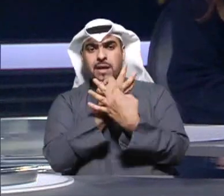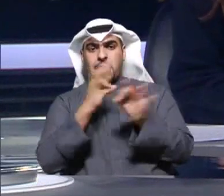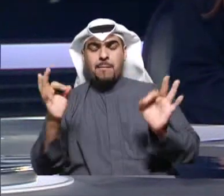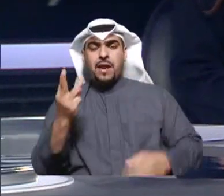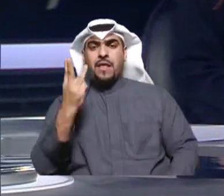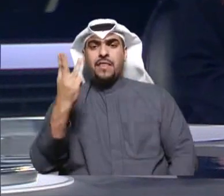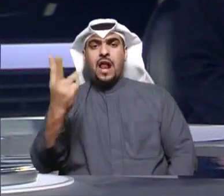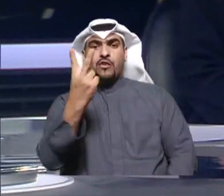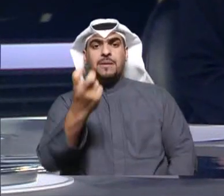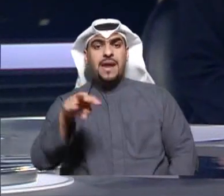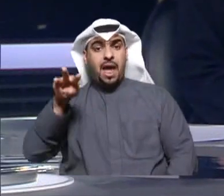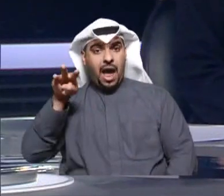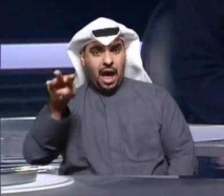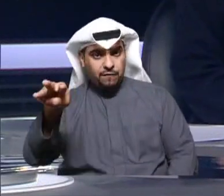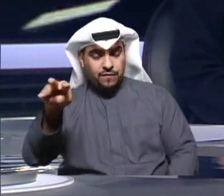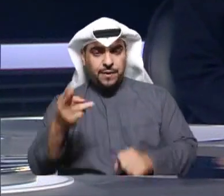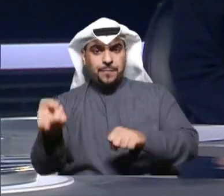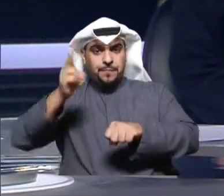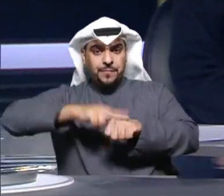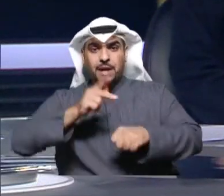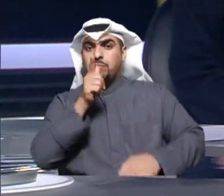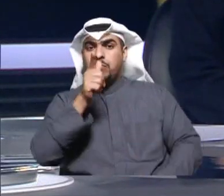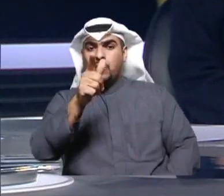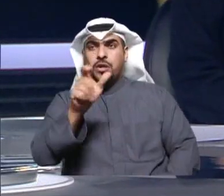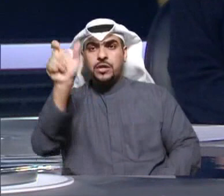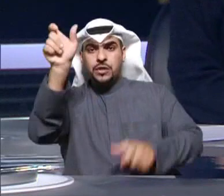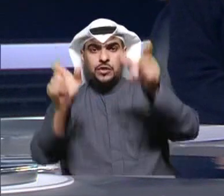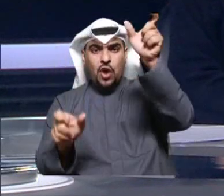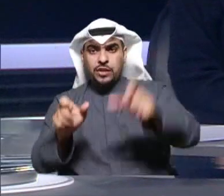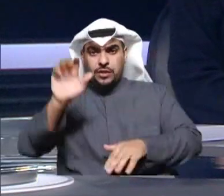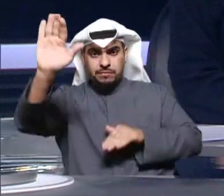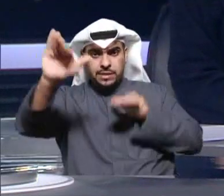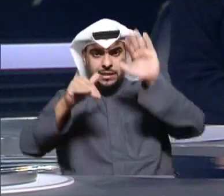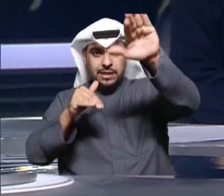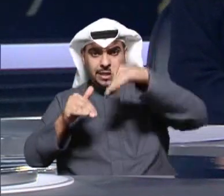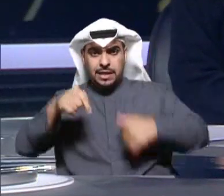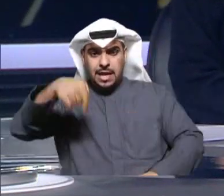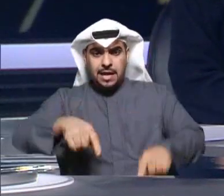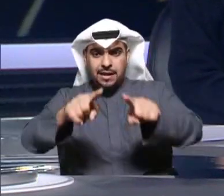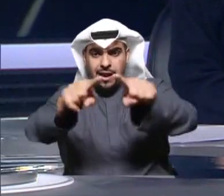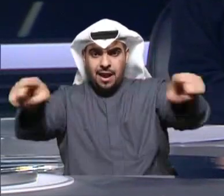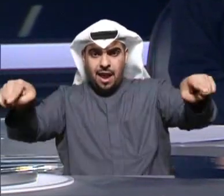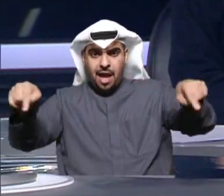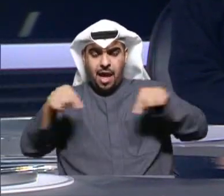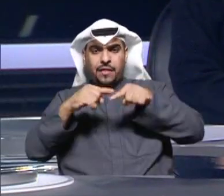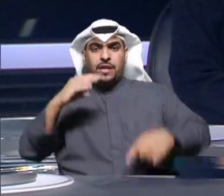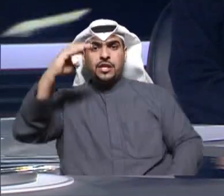93,708. نعم، وأكد الناشي أن عدد المتقدمين للتخطيط لمشروع جنوب مدينة صباح الأحمد السكنية